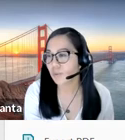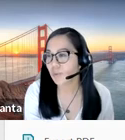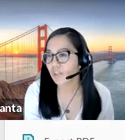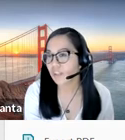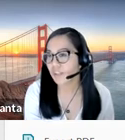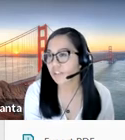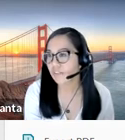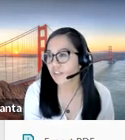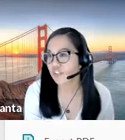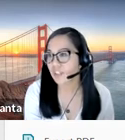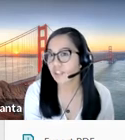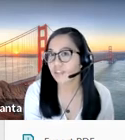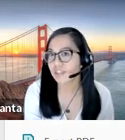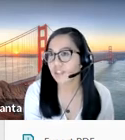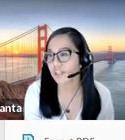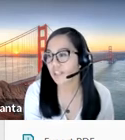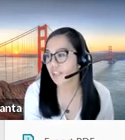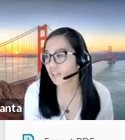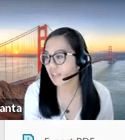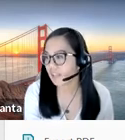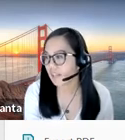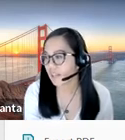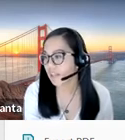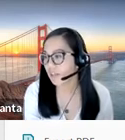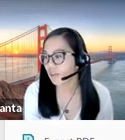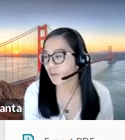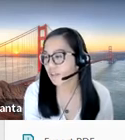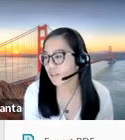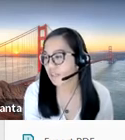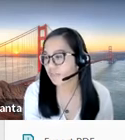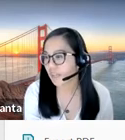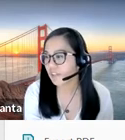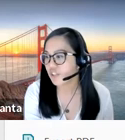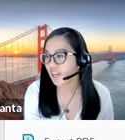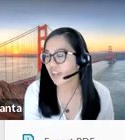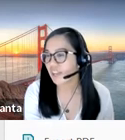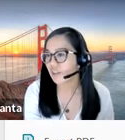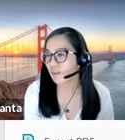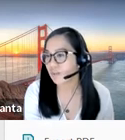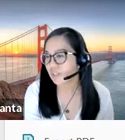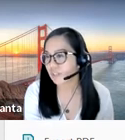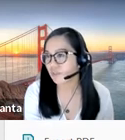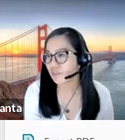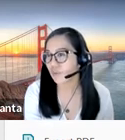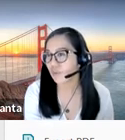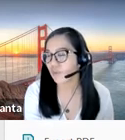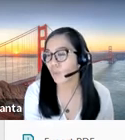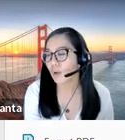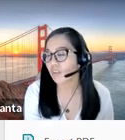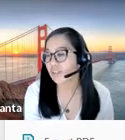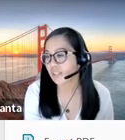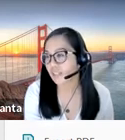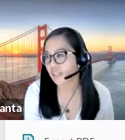to the definition of CIE, and then you go to the next page, and it goes takes you to